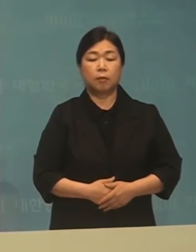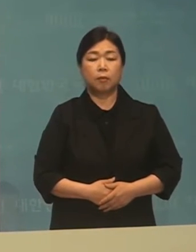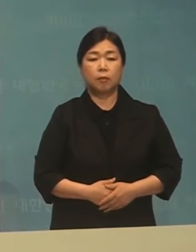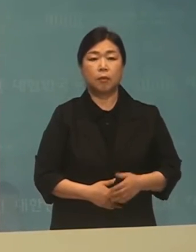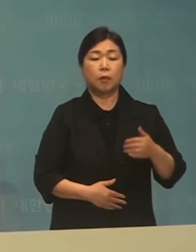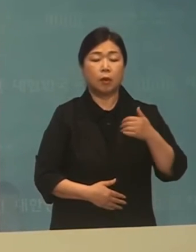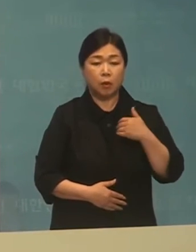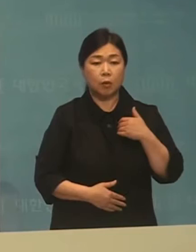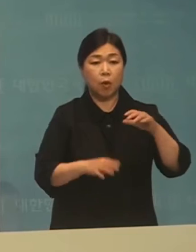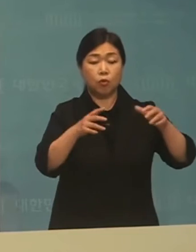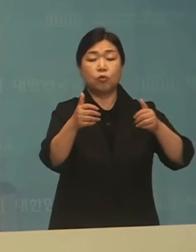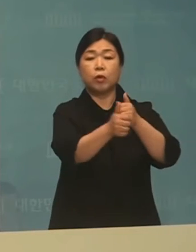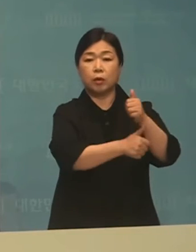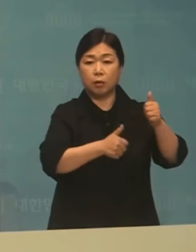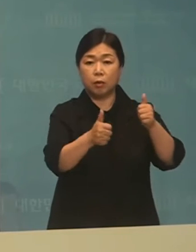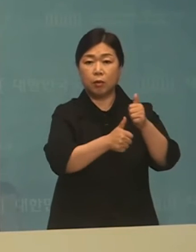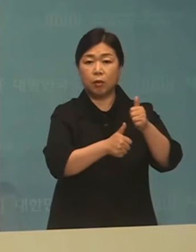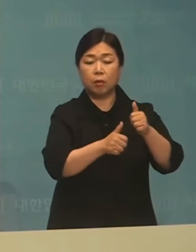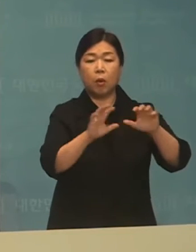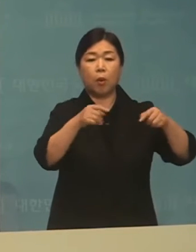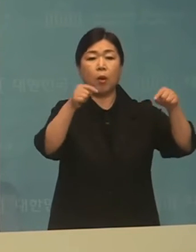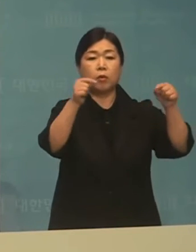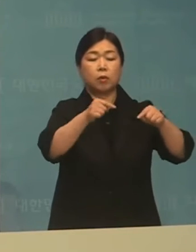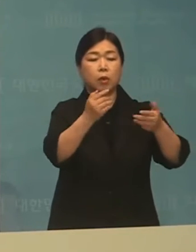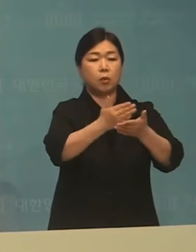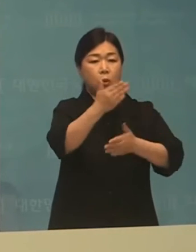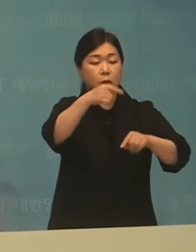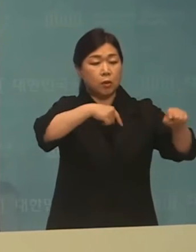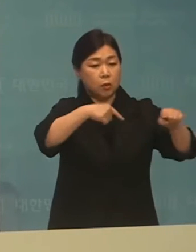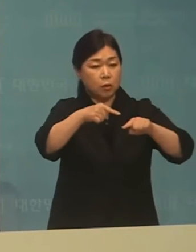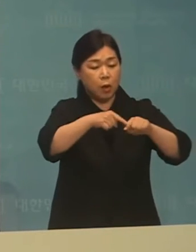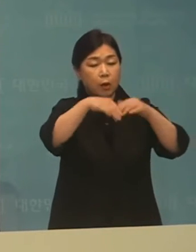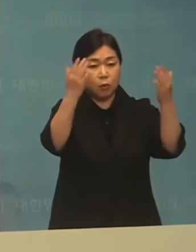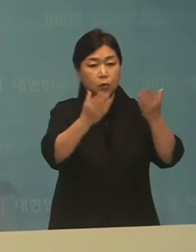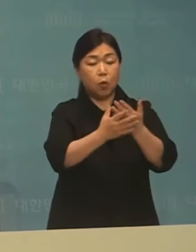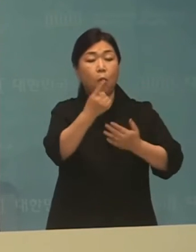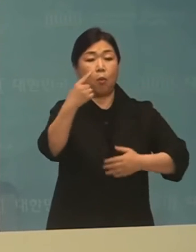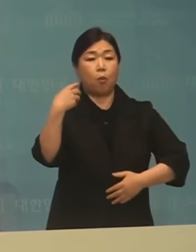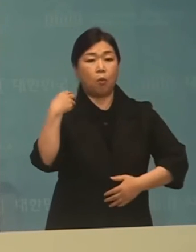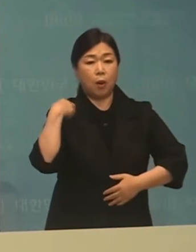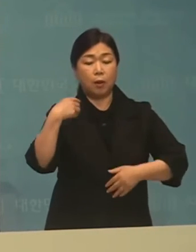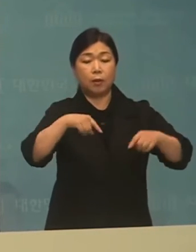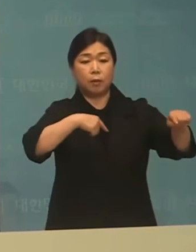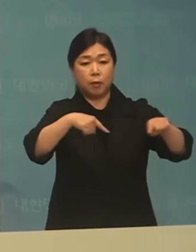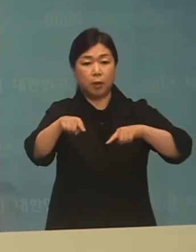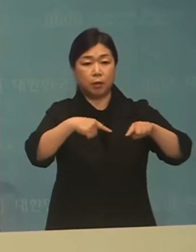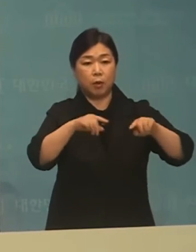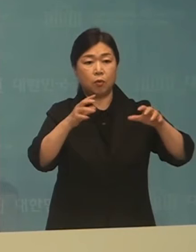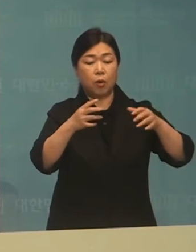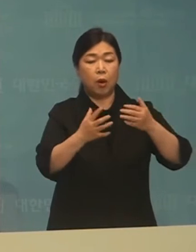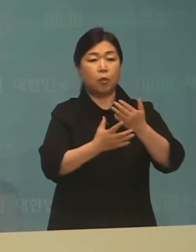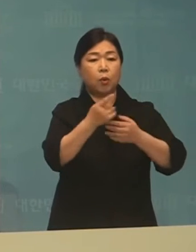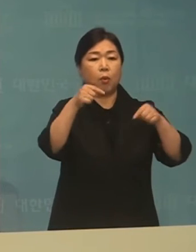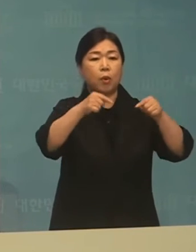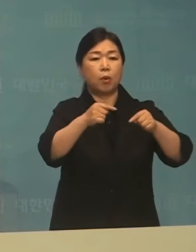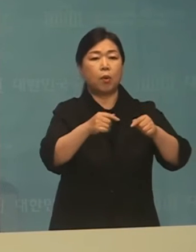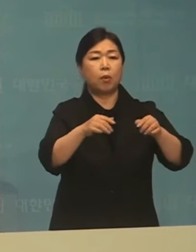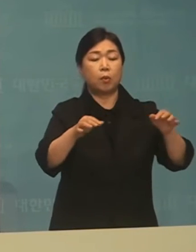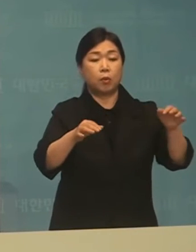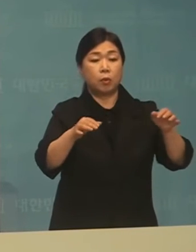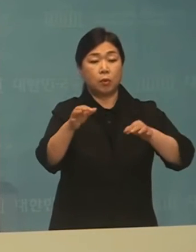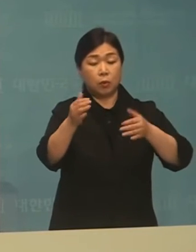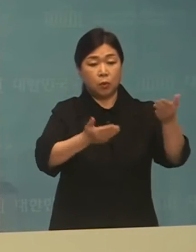저는 국회에서 외교정책, 통일정책을 총괄하는 국회